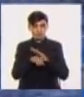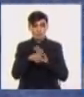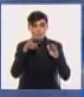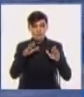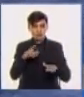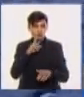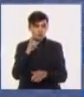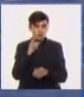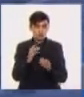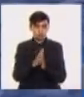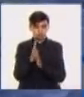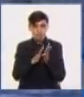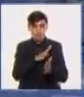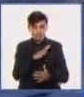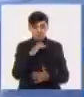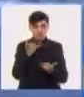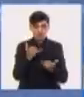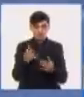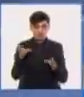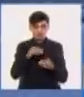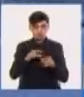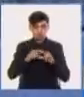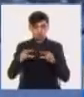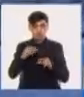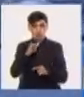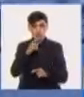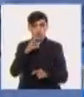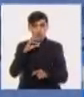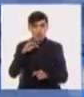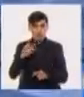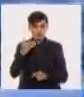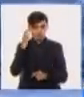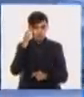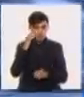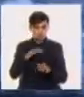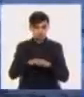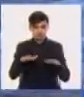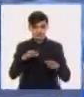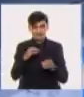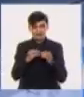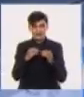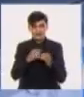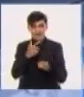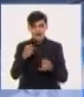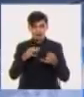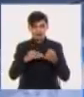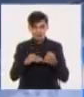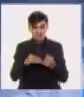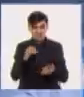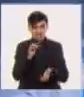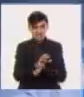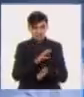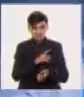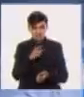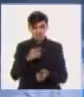месте было зеленое пастбище. Сейчас толстый слой угольно-черной массы. Он покрывает как минимум 10 гектаров. Мало того,